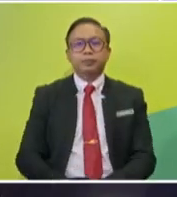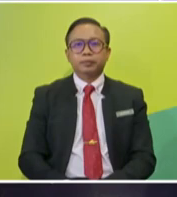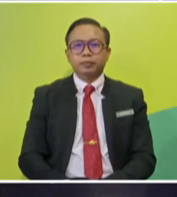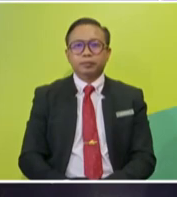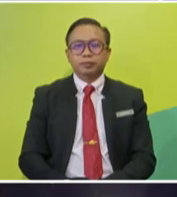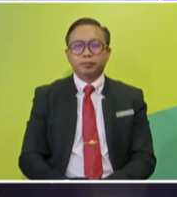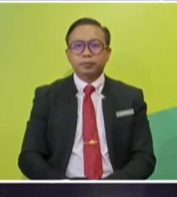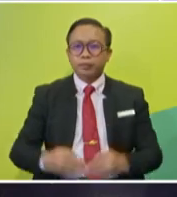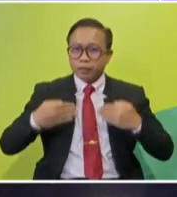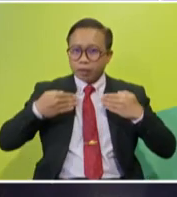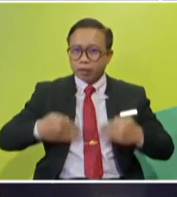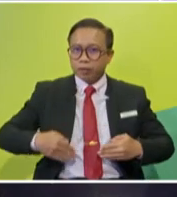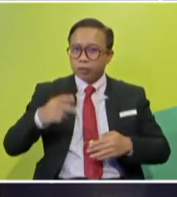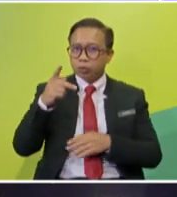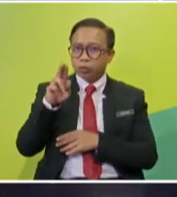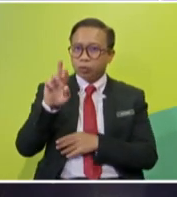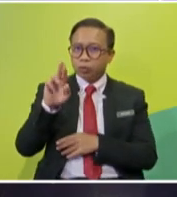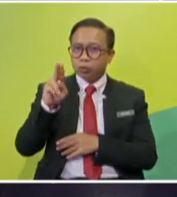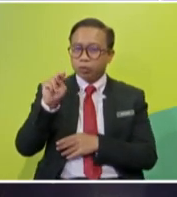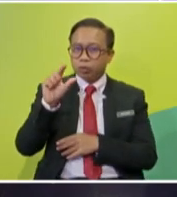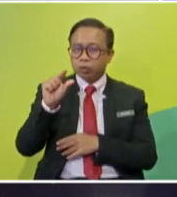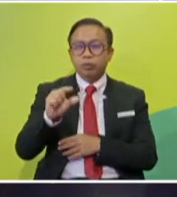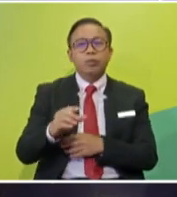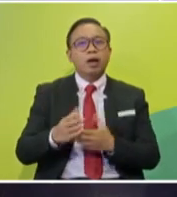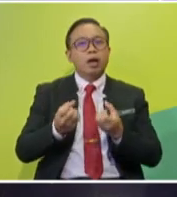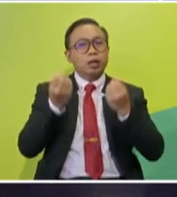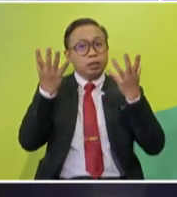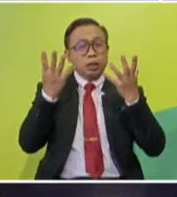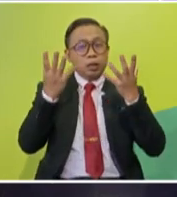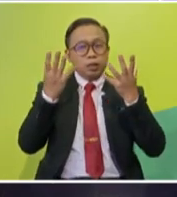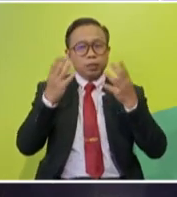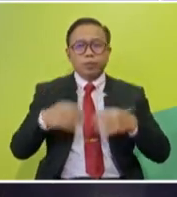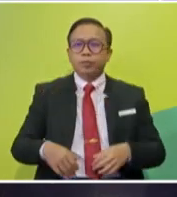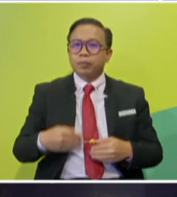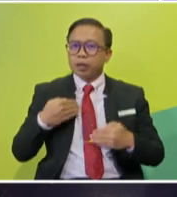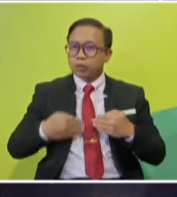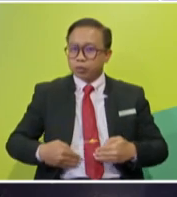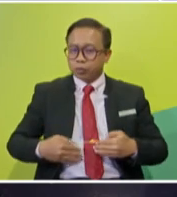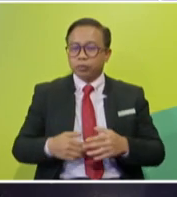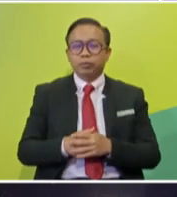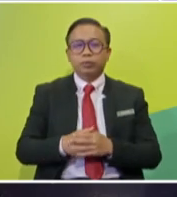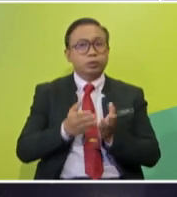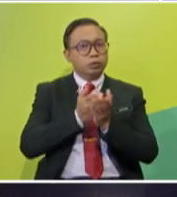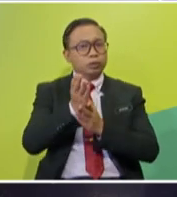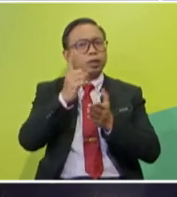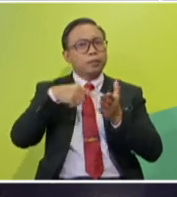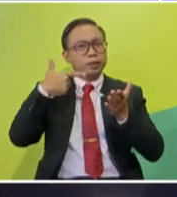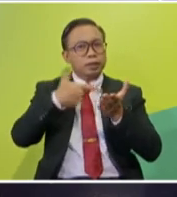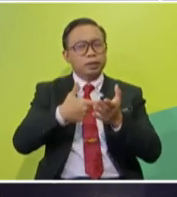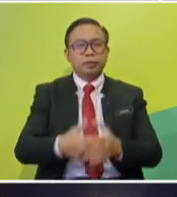baju kurung macam-macam baju Oke seterusnya aku lagi ya